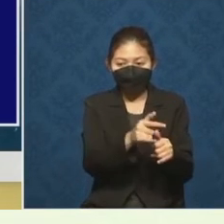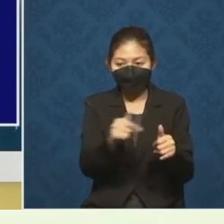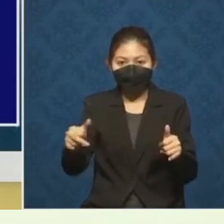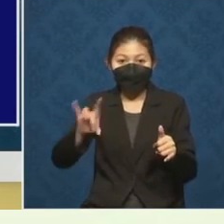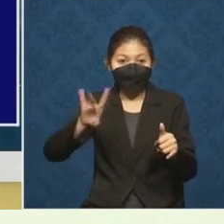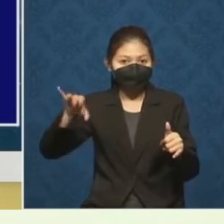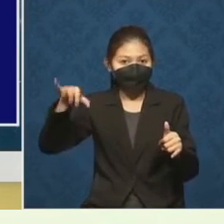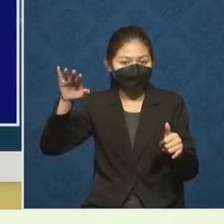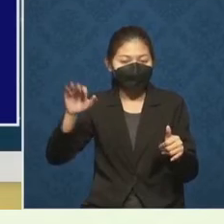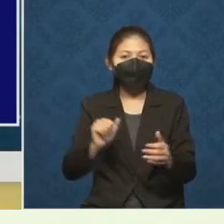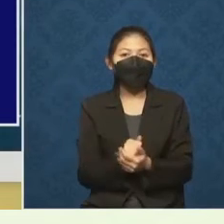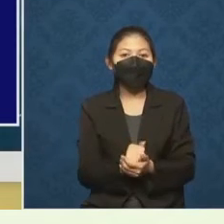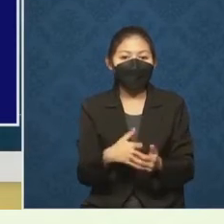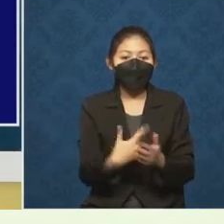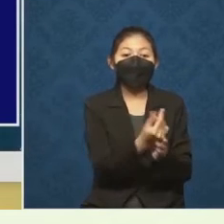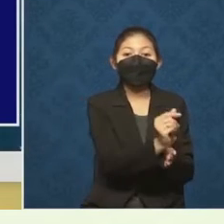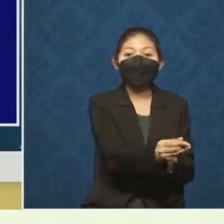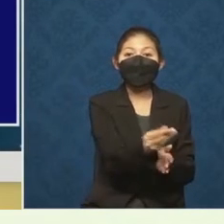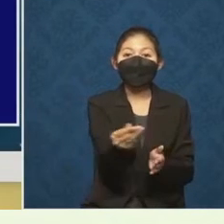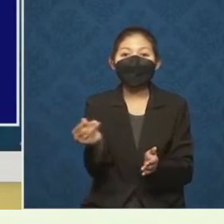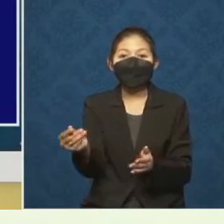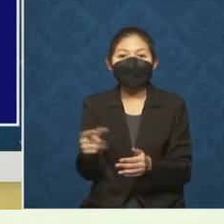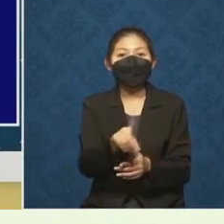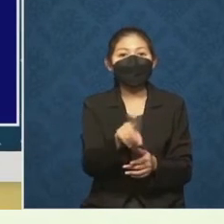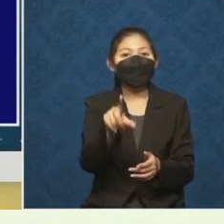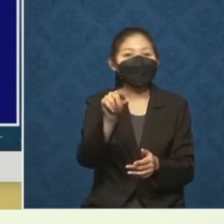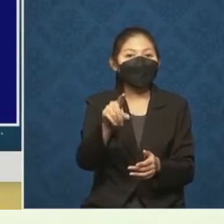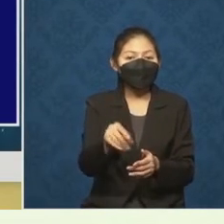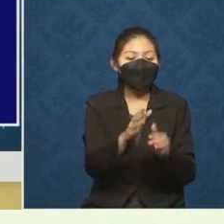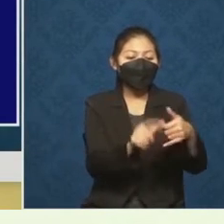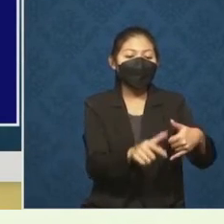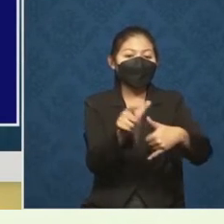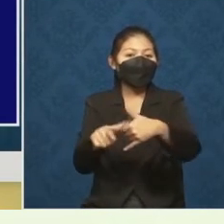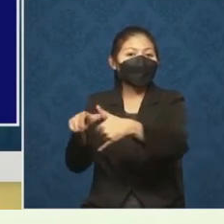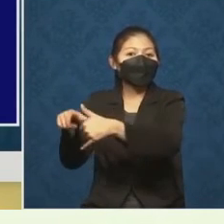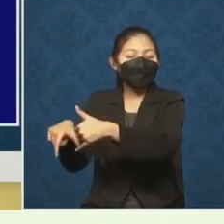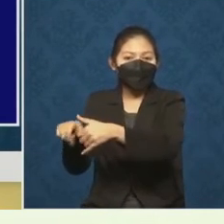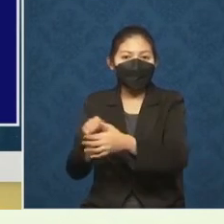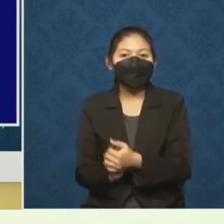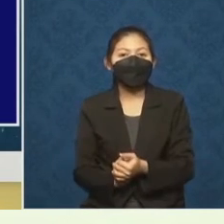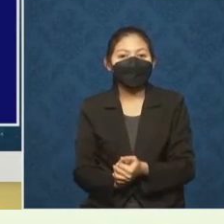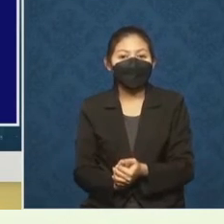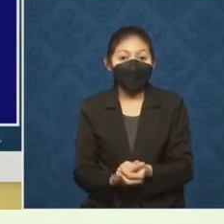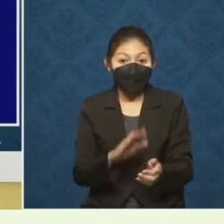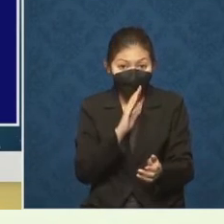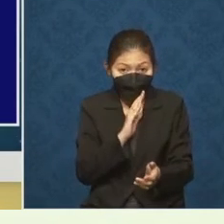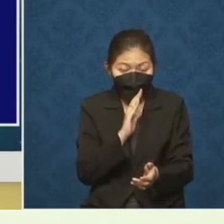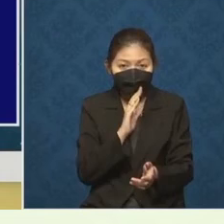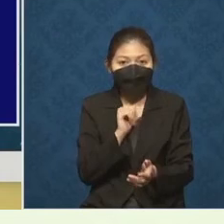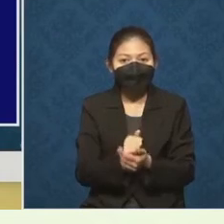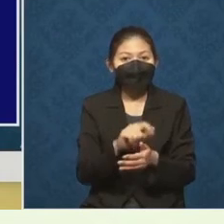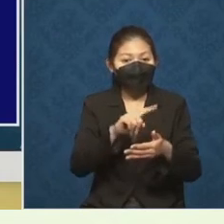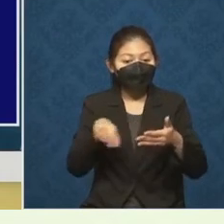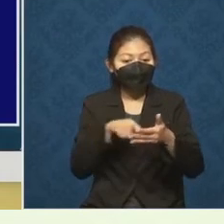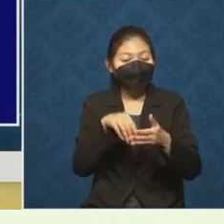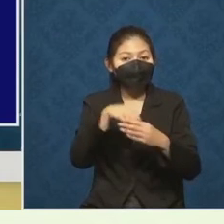ก็เอาไปแจกแค่120ต่อคนนั้นนะครับนะแล้วว่าถ้าเลือกได้เอาแบงค์